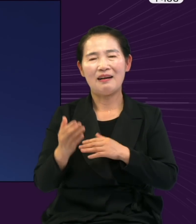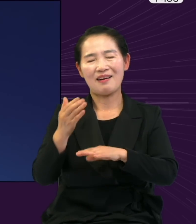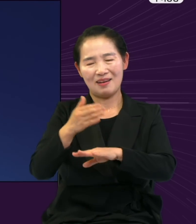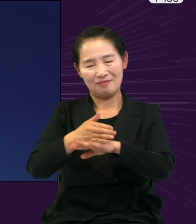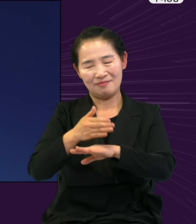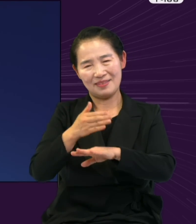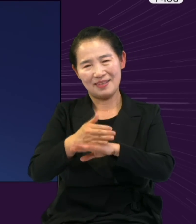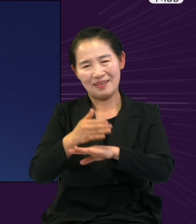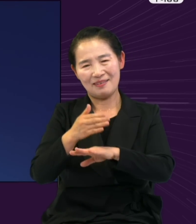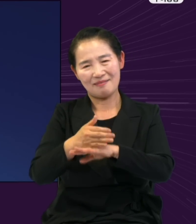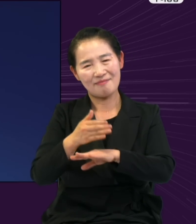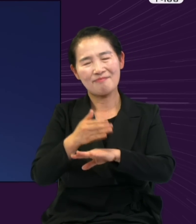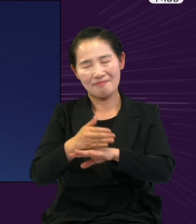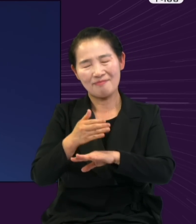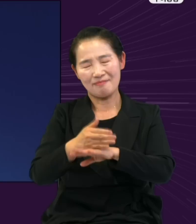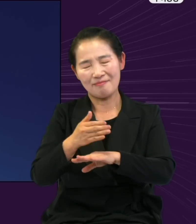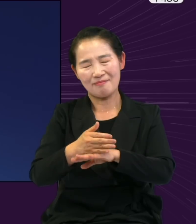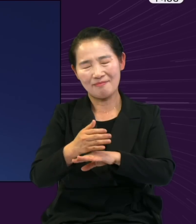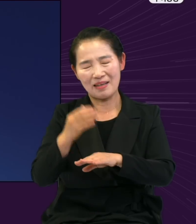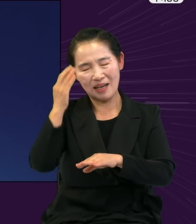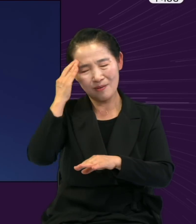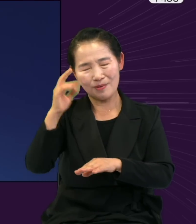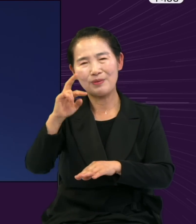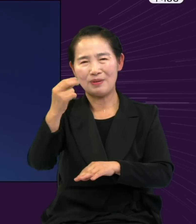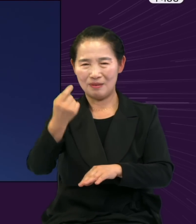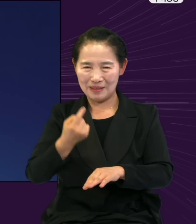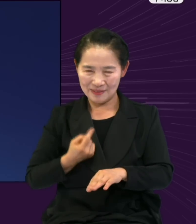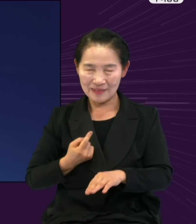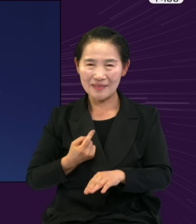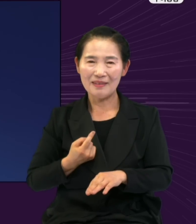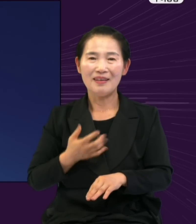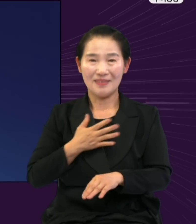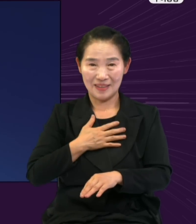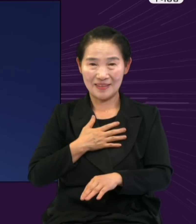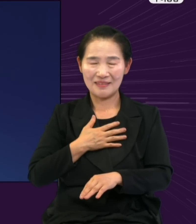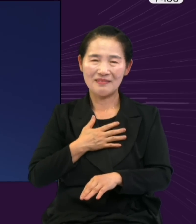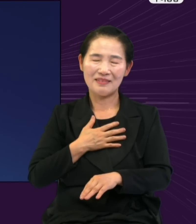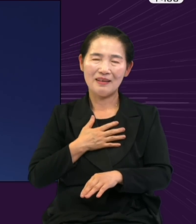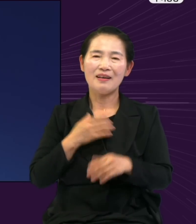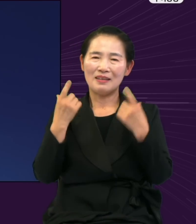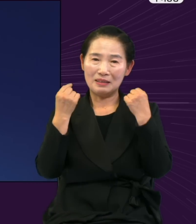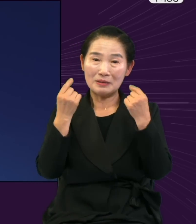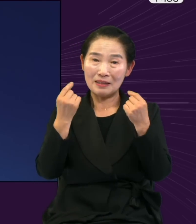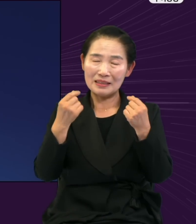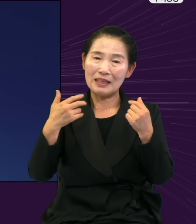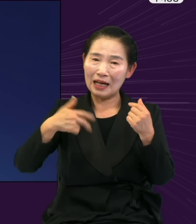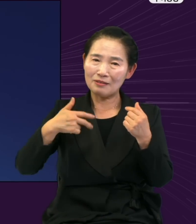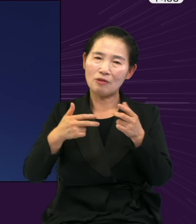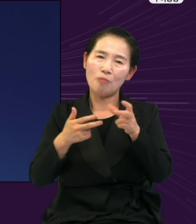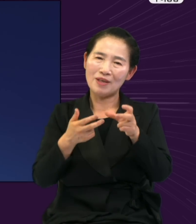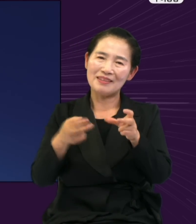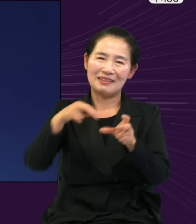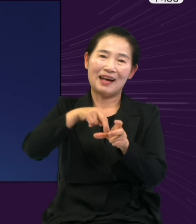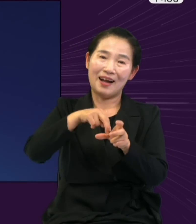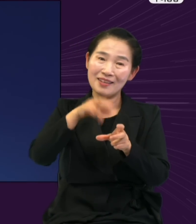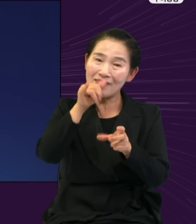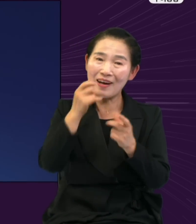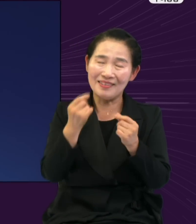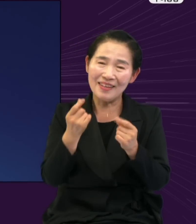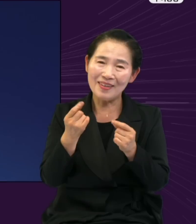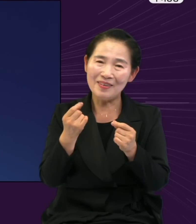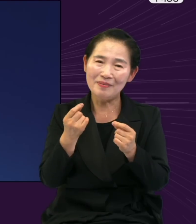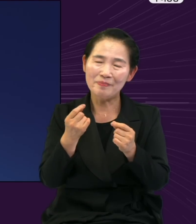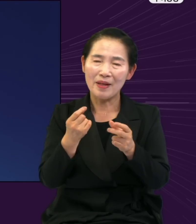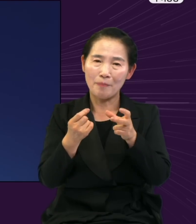왔습니다. 저는 아직도 버스를 타고 갑니다. 이 버스 안에서 나의